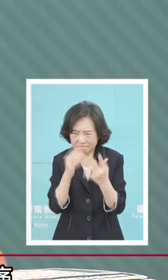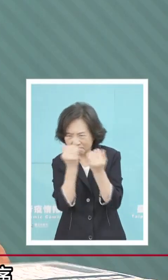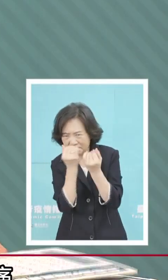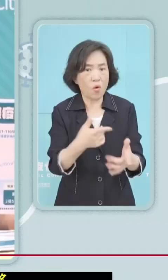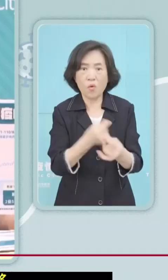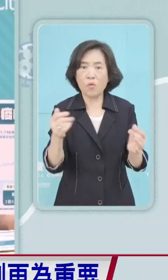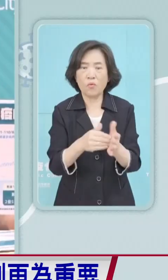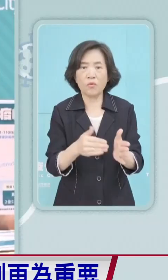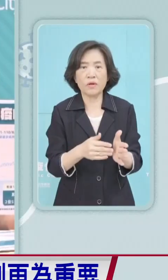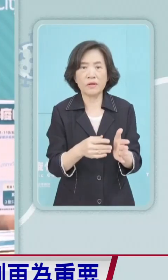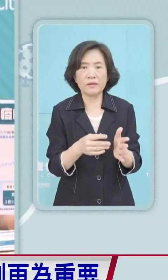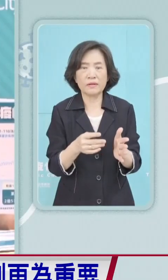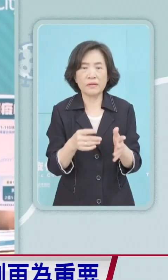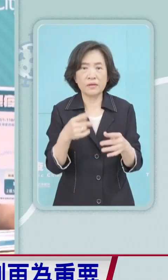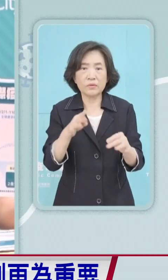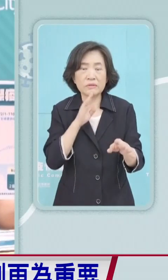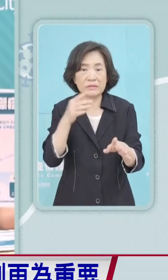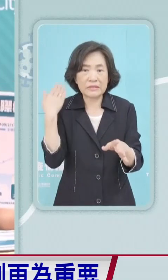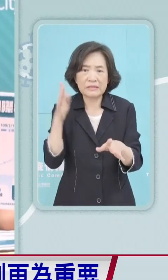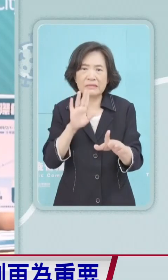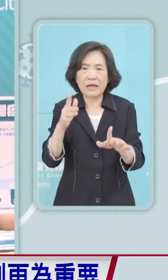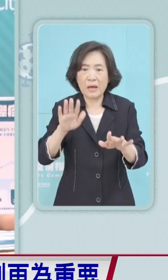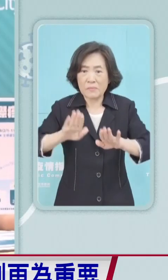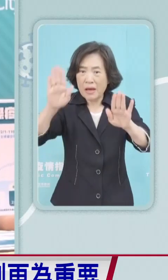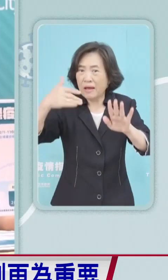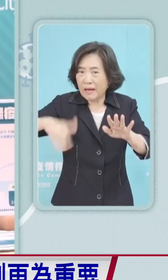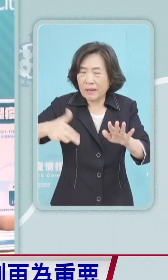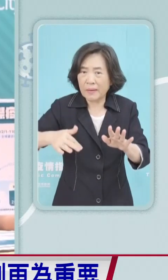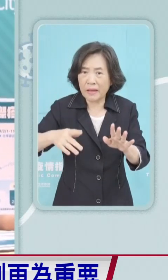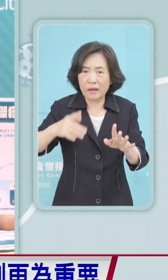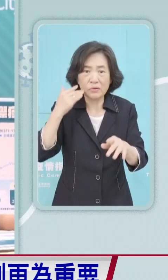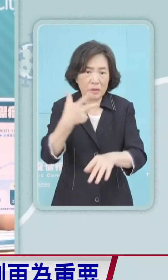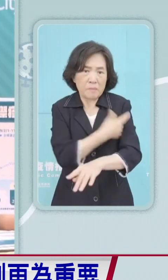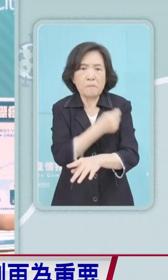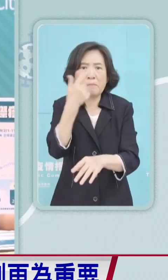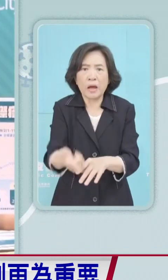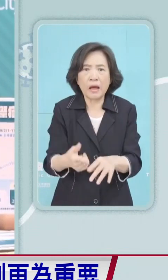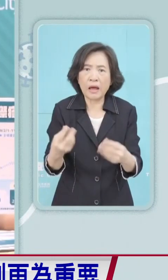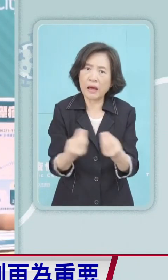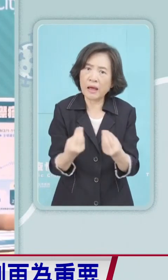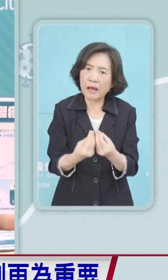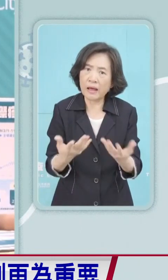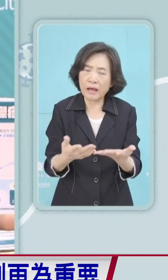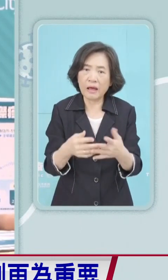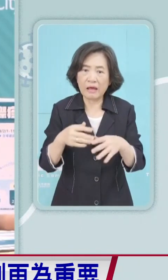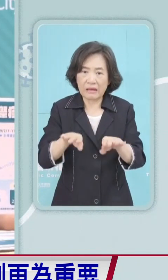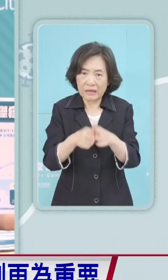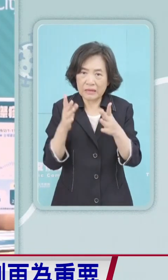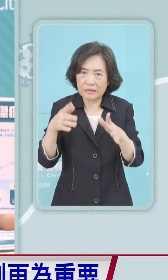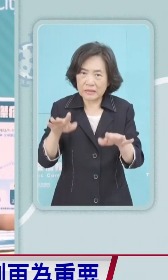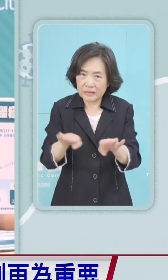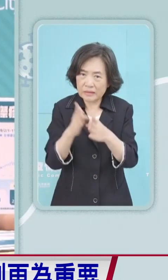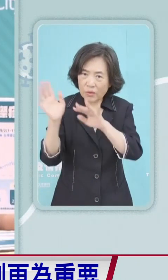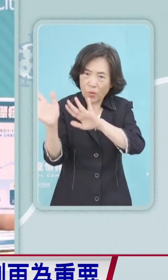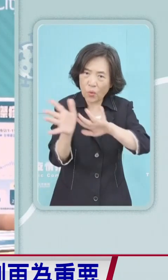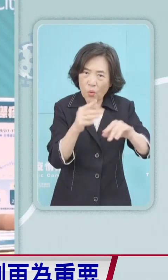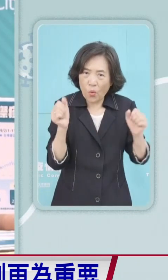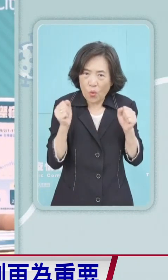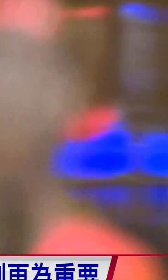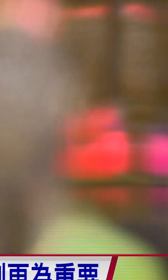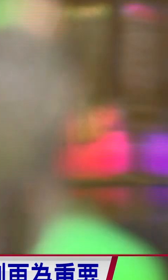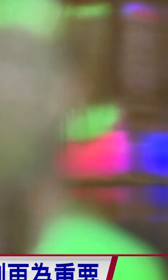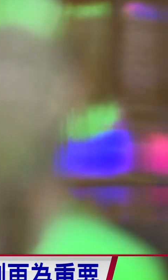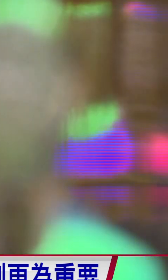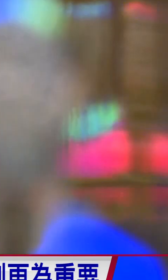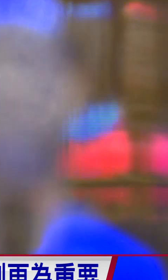头痛。 国内疫情趋缓，柯文哲坦言台湾内部相对安全，但是全世界疫情延烧，边境管制更重